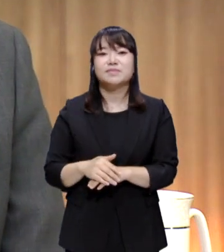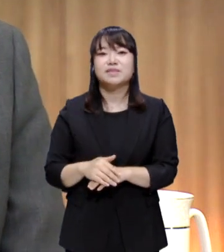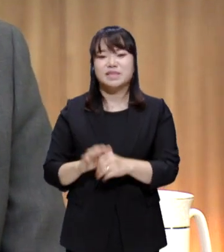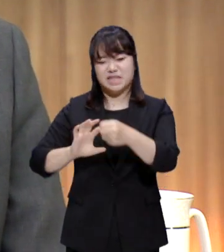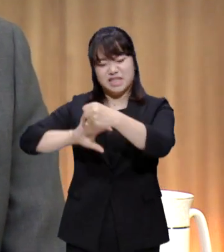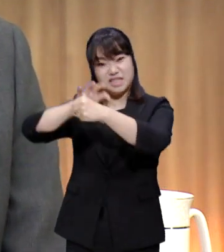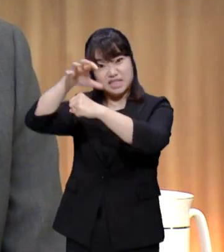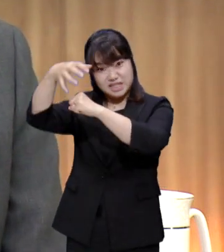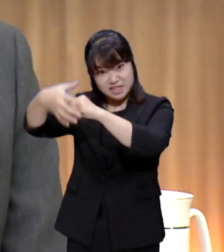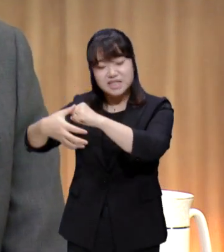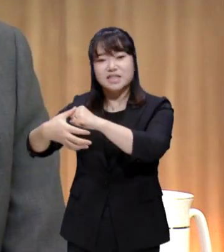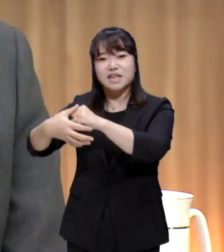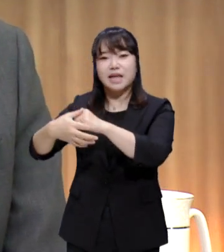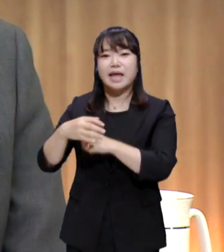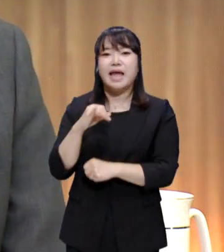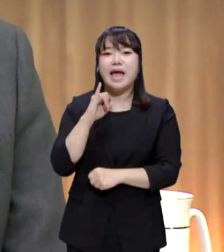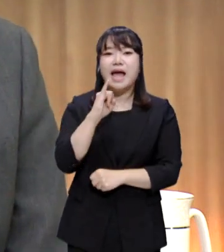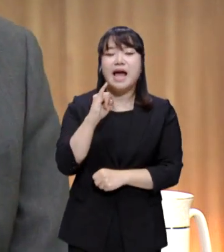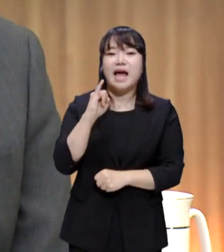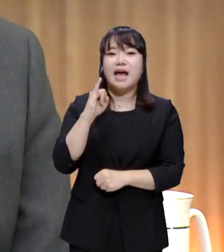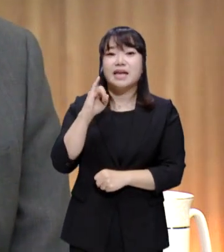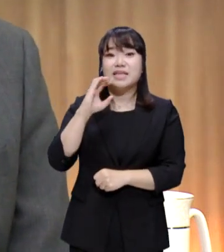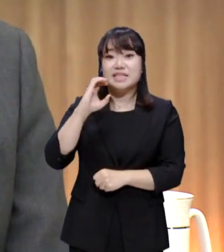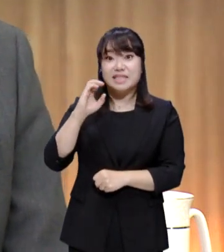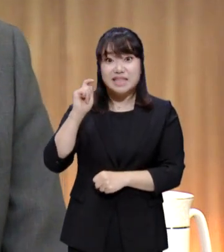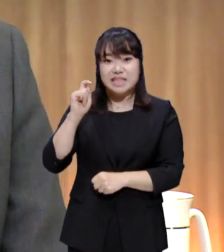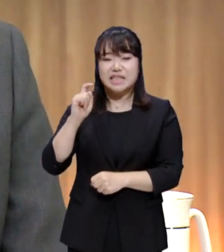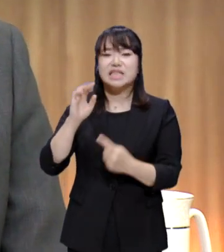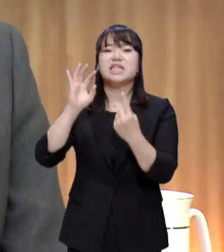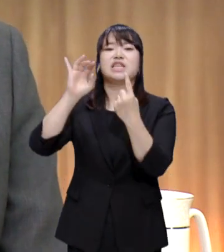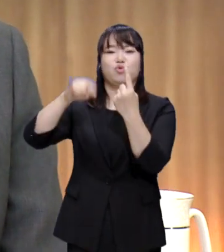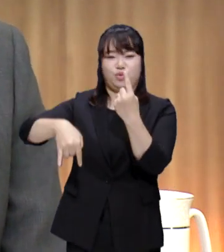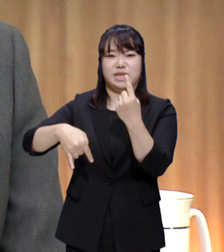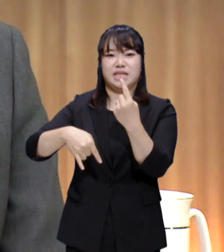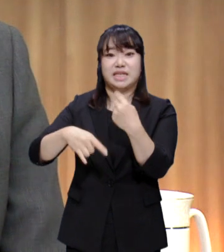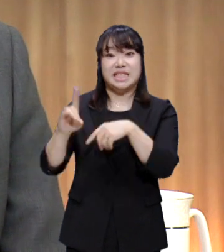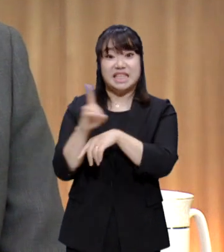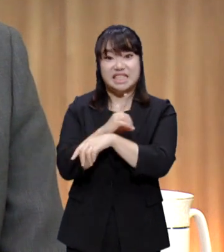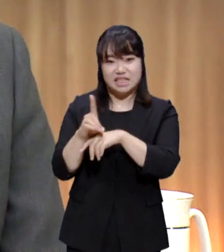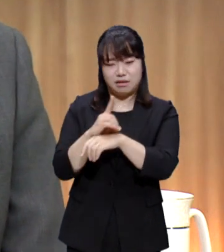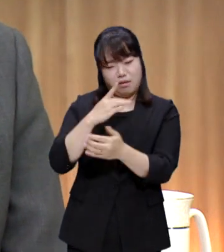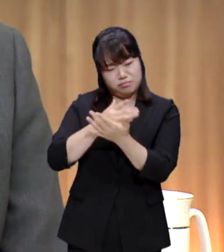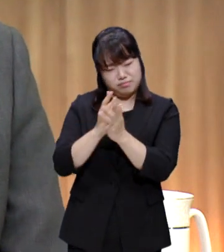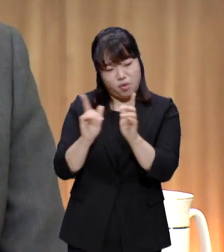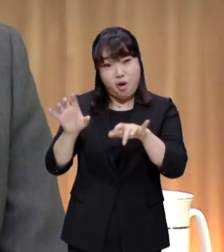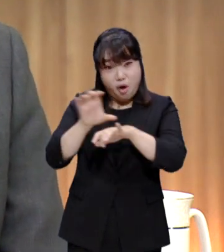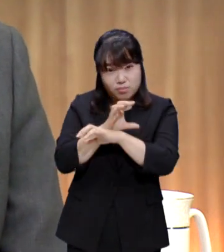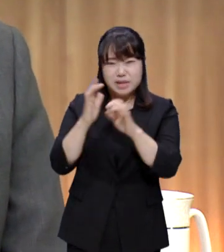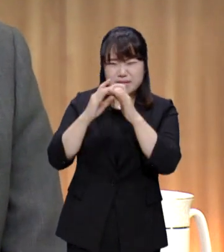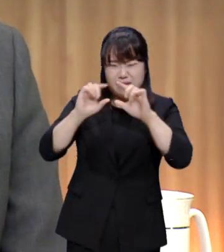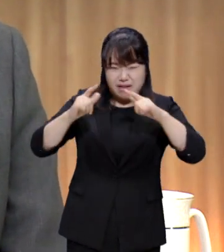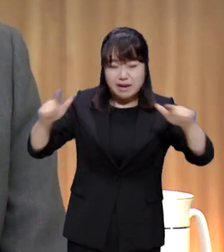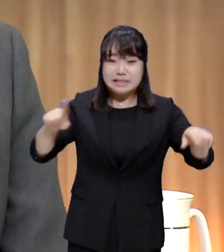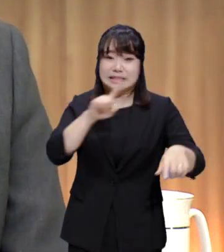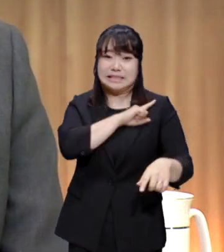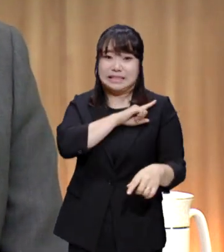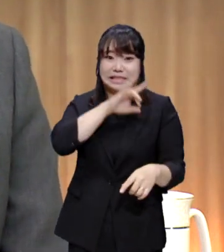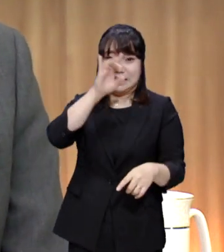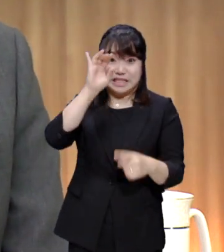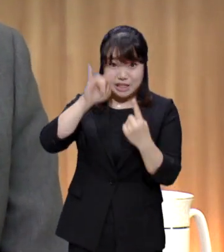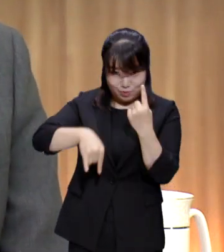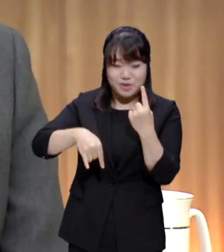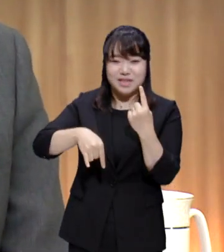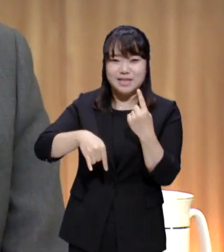세계 ICT 1위인 도시입니다. 디지털 시대의 전환을 맞아서